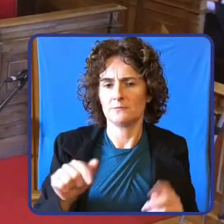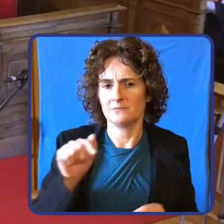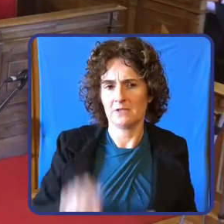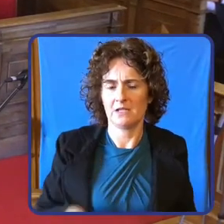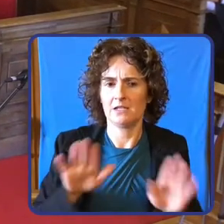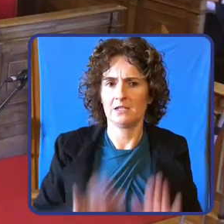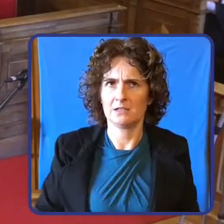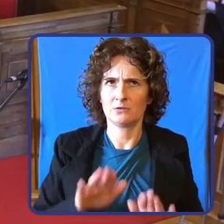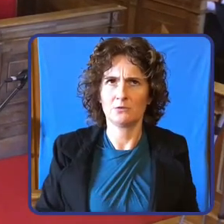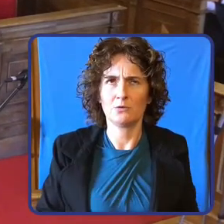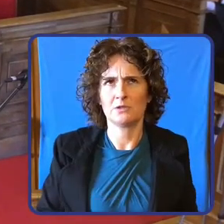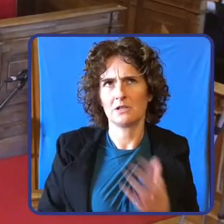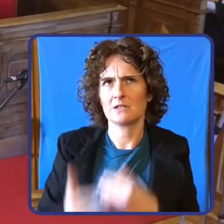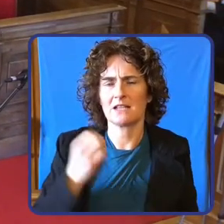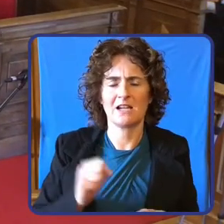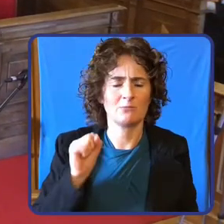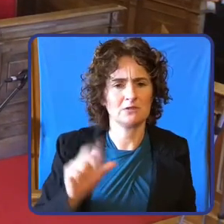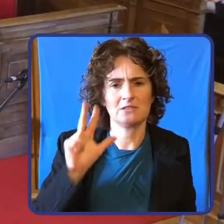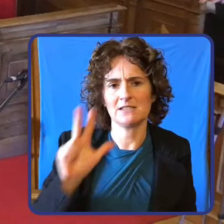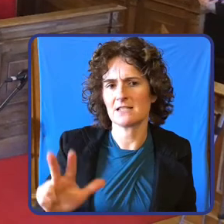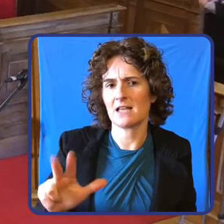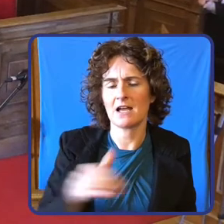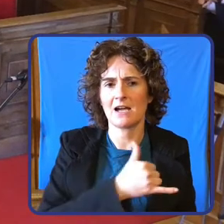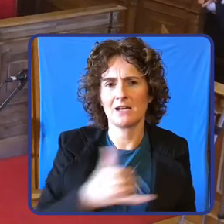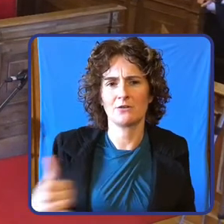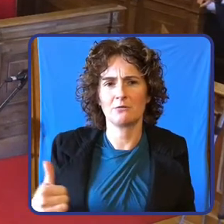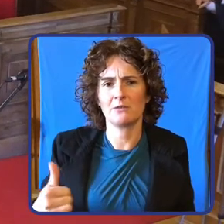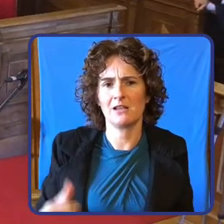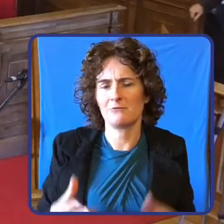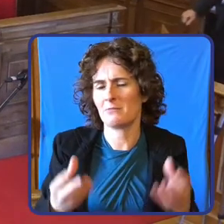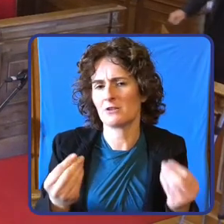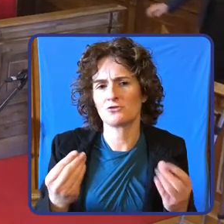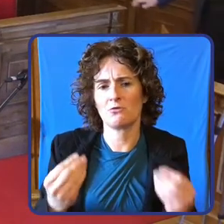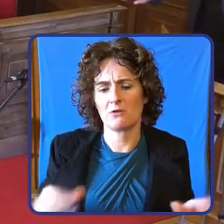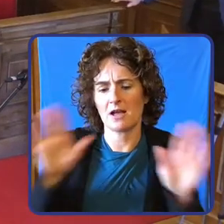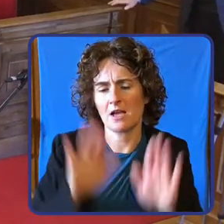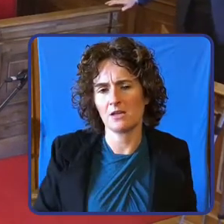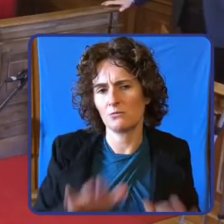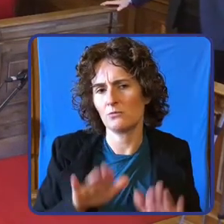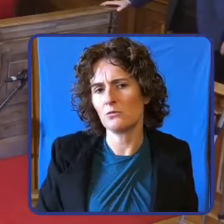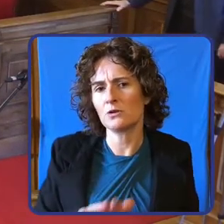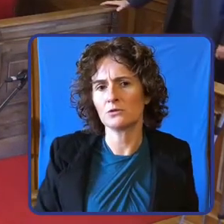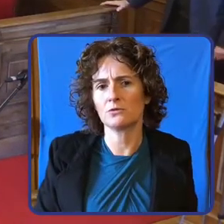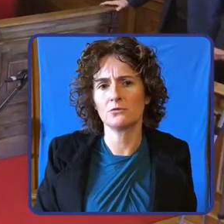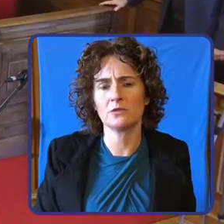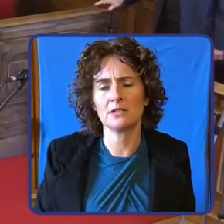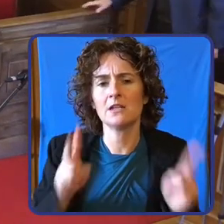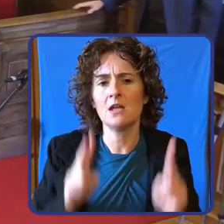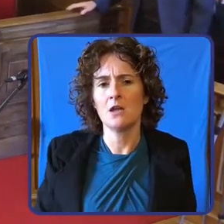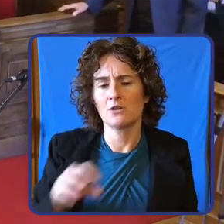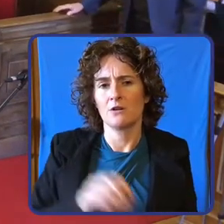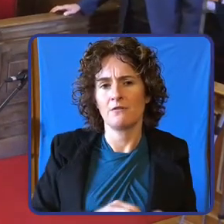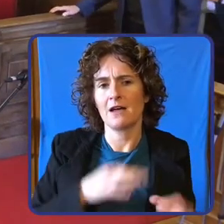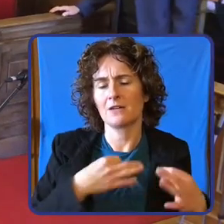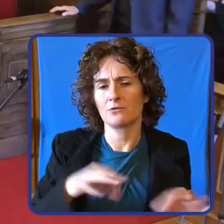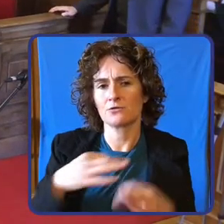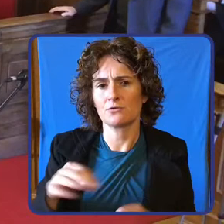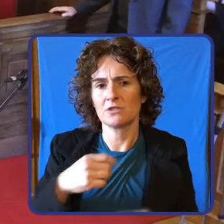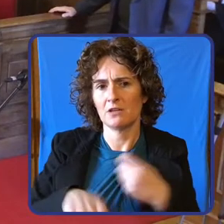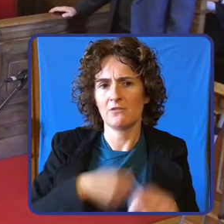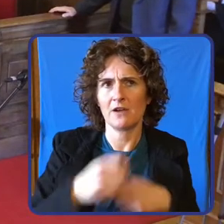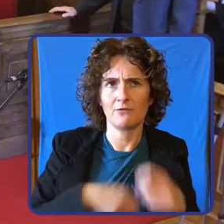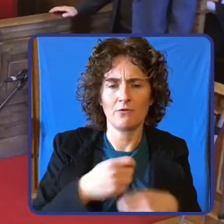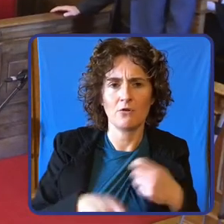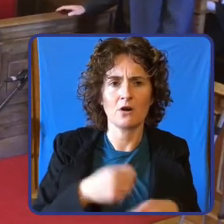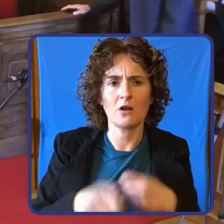emlékszem, hogy az elmúlt 13 évben nagyon-nagyon sokat ültünk itt hajnal 2-3-ig is akár, hogy a város ügyeivel foglalkozzunk. Egy